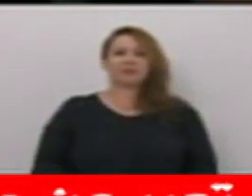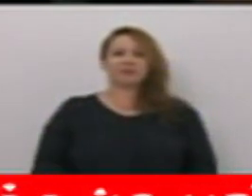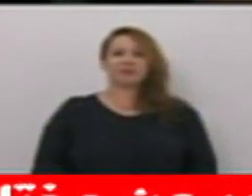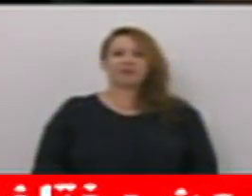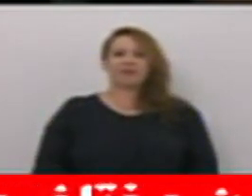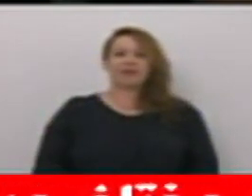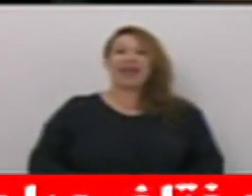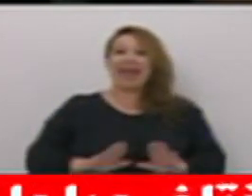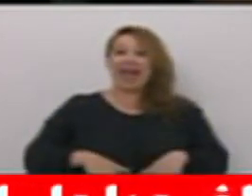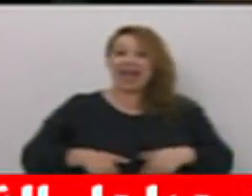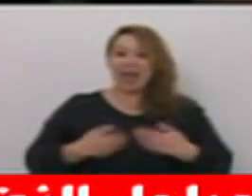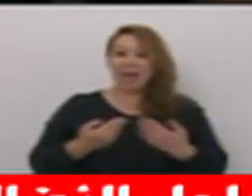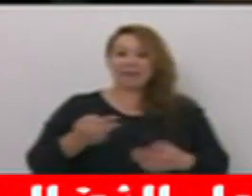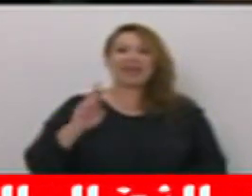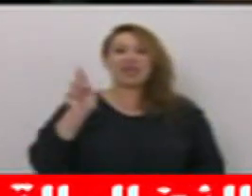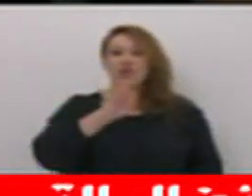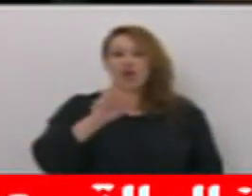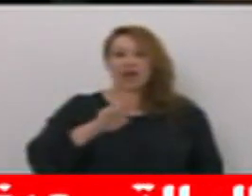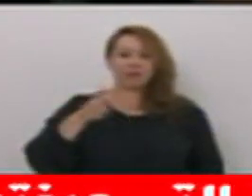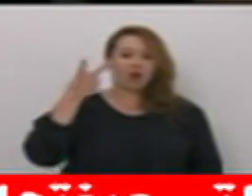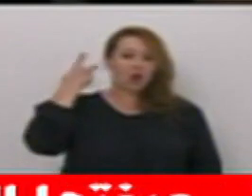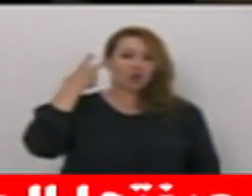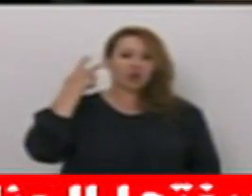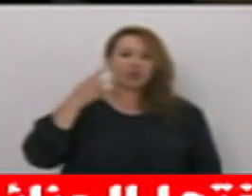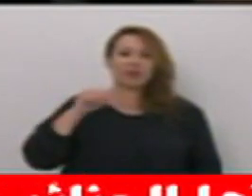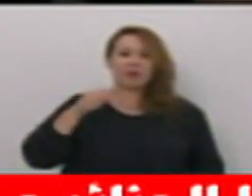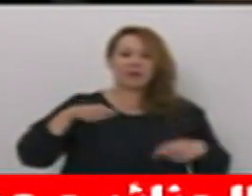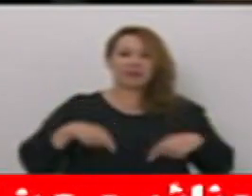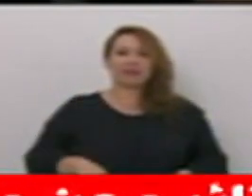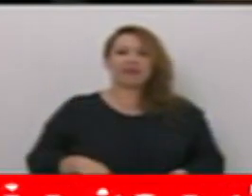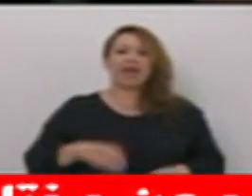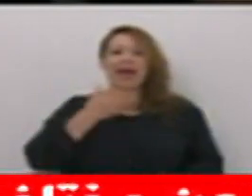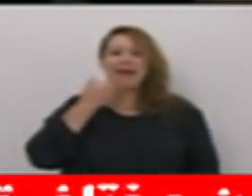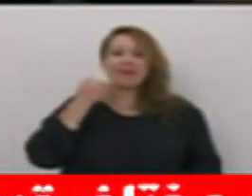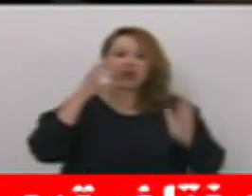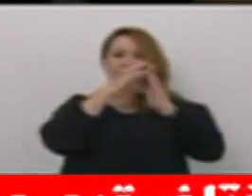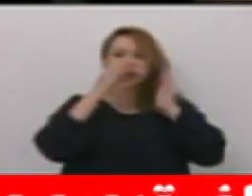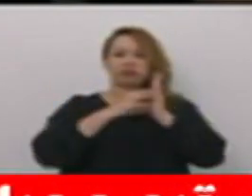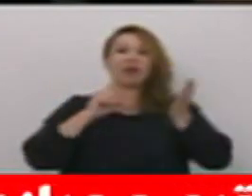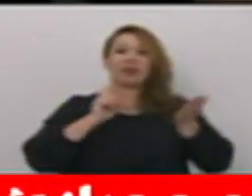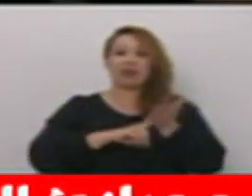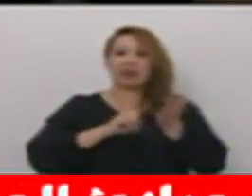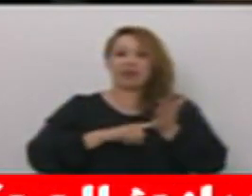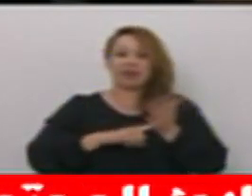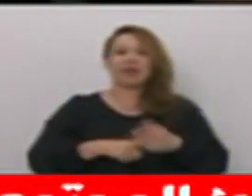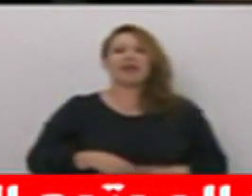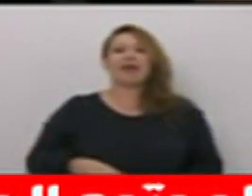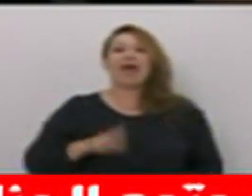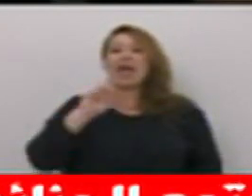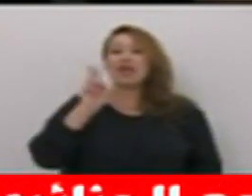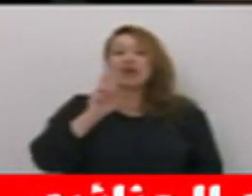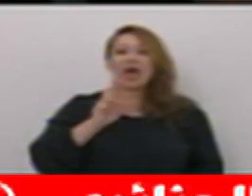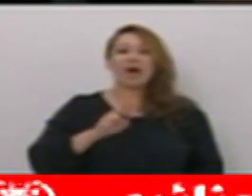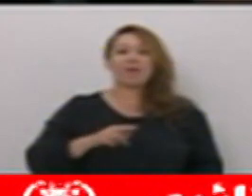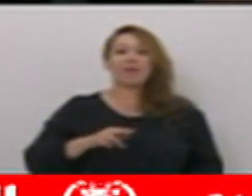فبعد أن استمعنا إلى عرض السيد الوزير الأول عن مشروع القانون المتضمن تعديل الدستور وإلى تقرير لجنة الشؤون